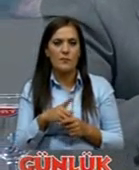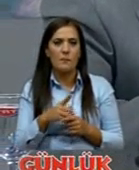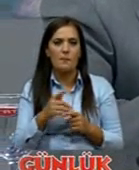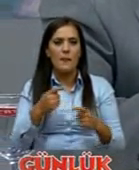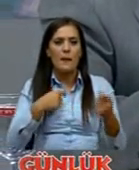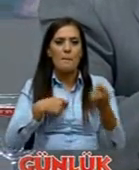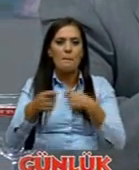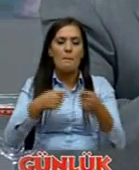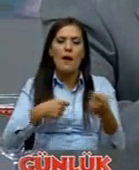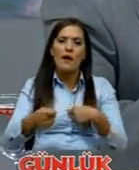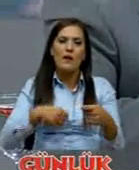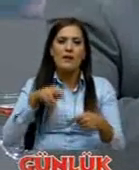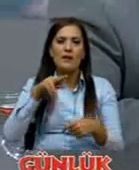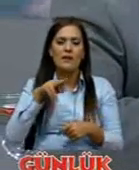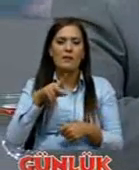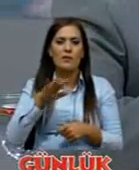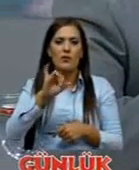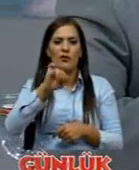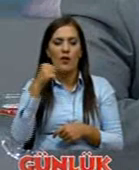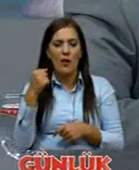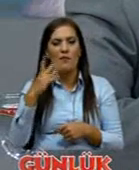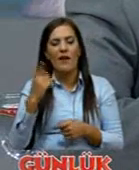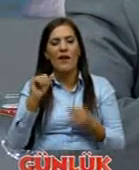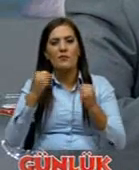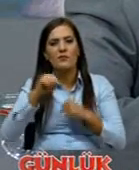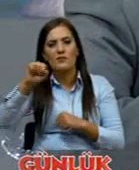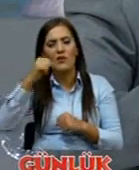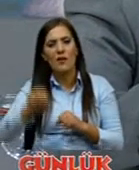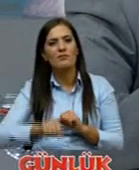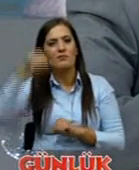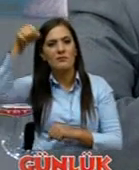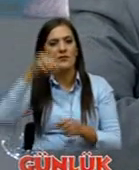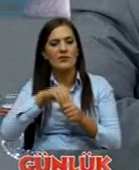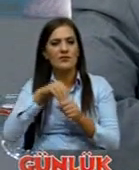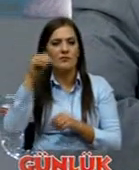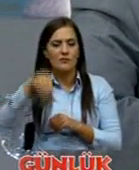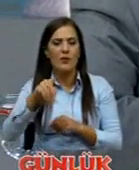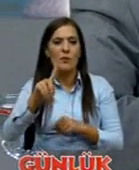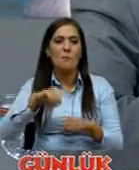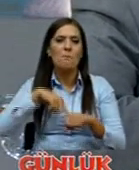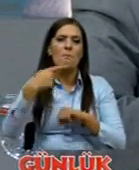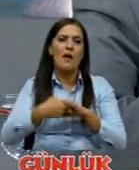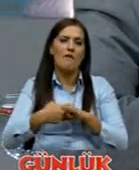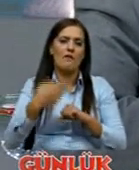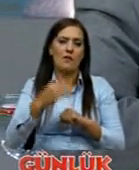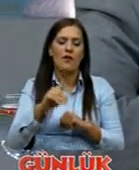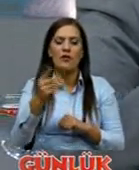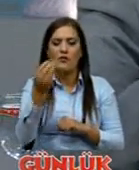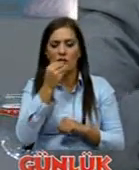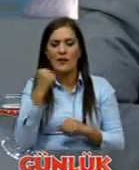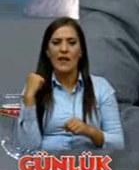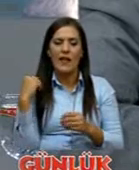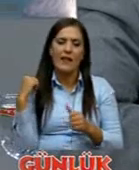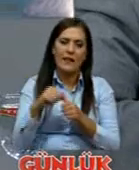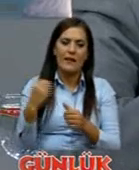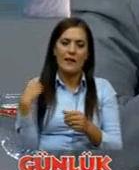market tipi dolaplarda veya dirfrizlerde bekletiyoruz. O da bir haftaya geçmez.